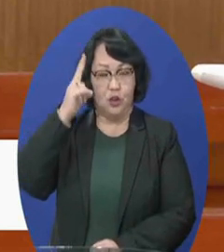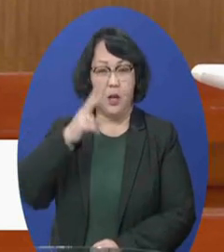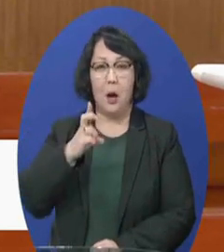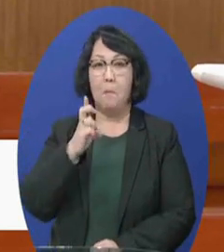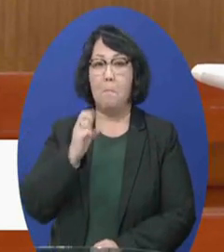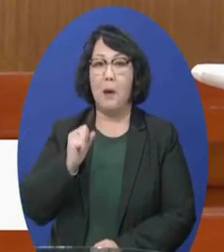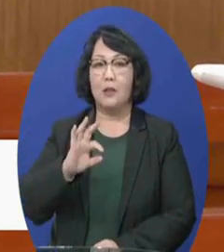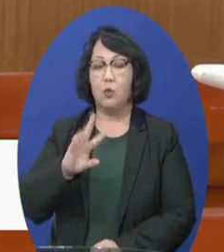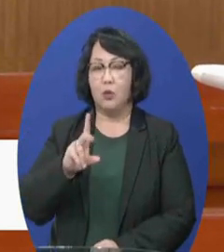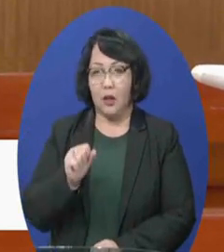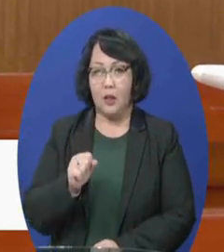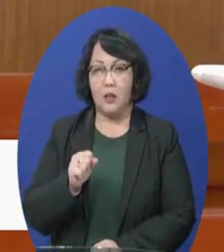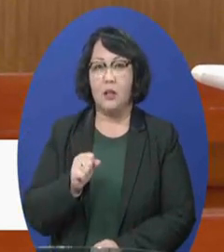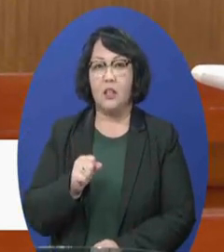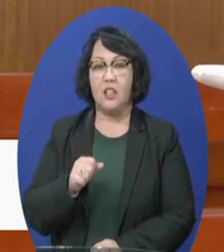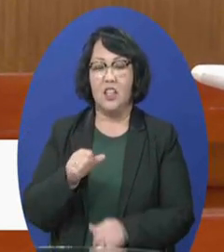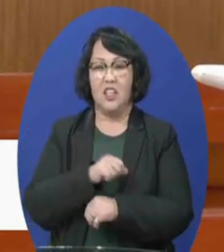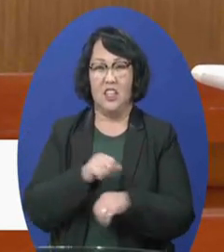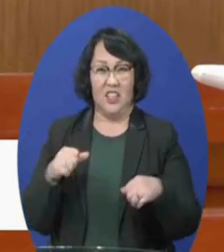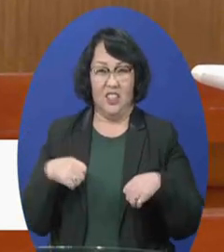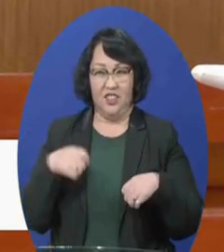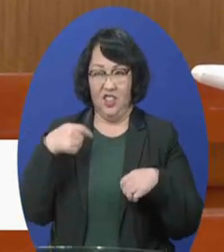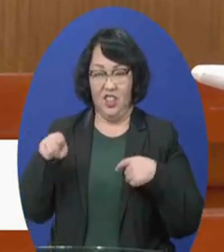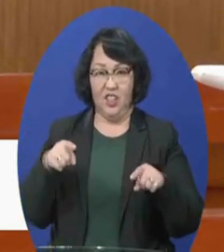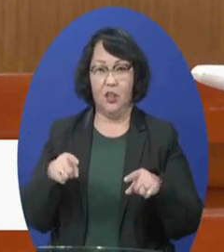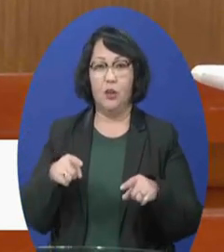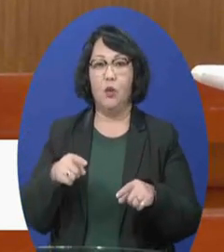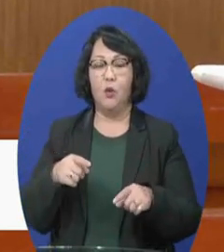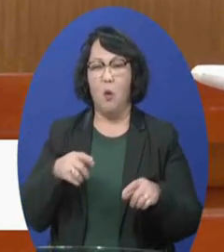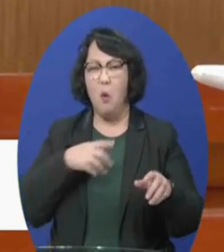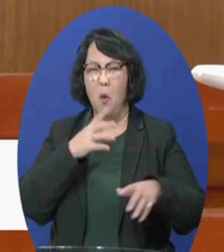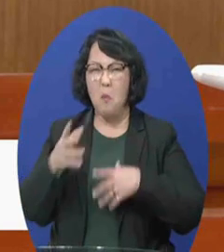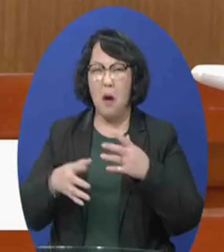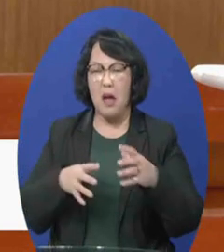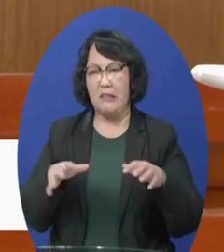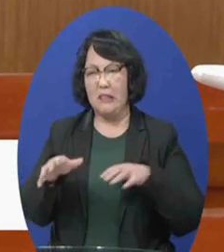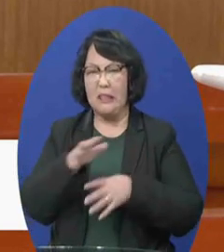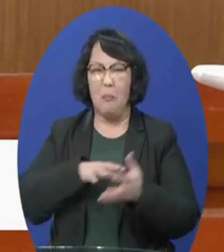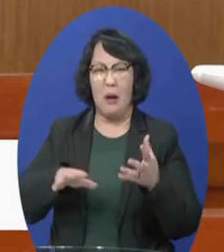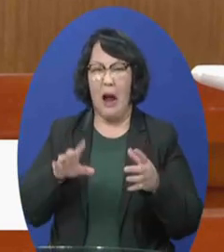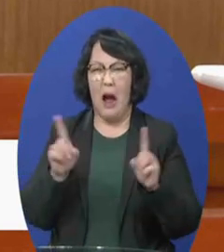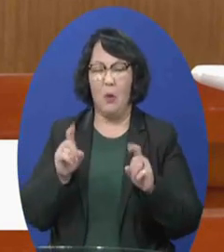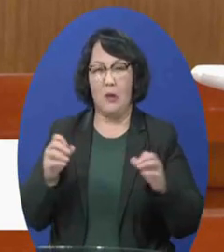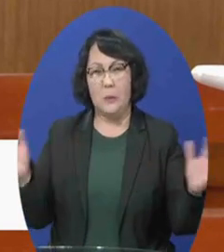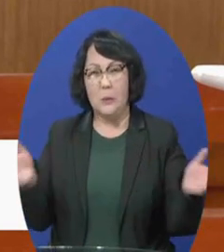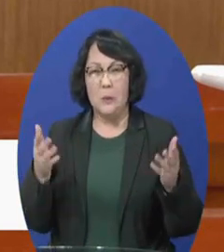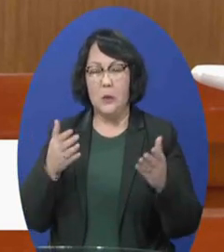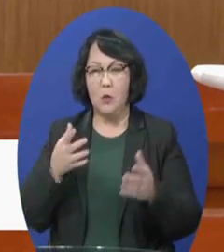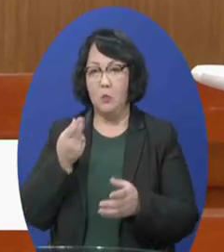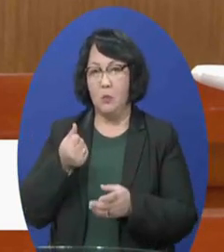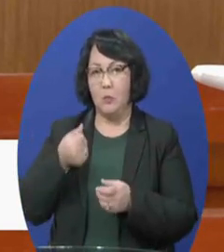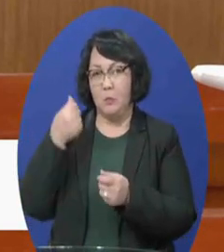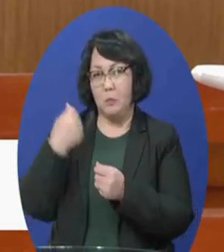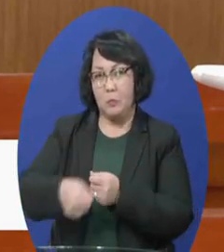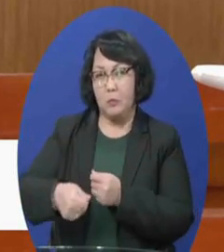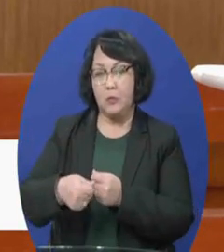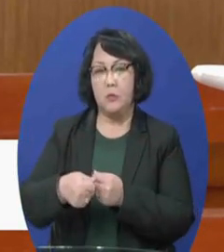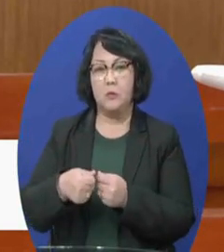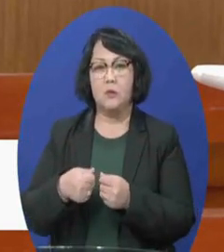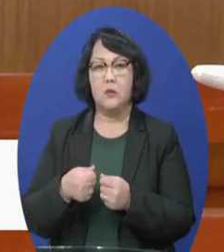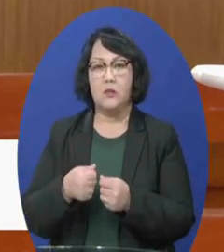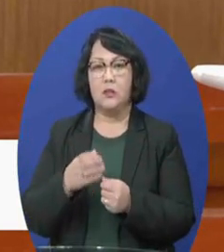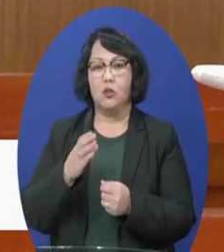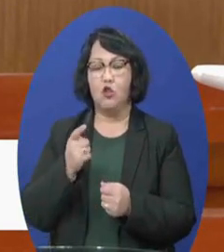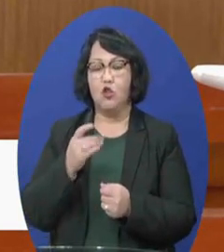Батулах ард түмний өмнө самуунд төрхөрч хөрөнгө санхүүжилт хийж